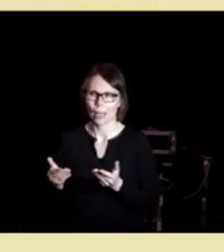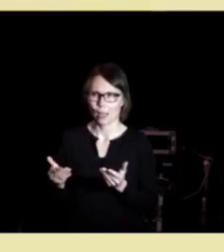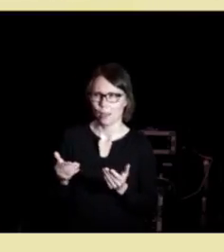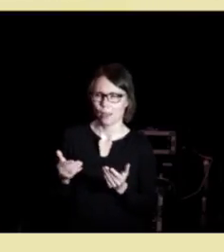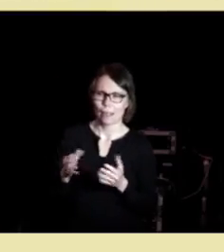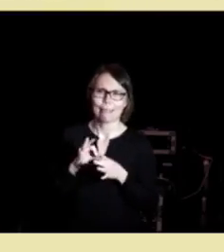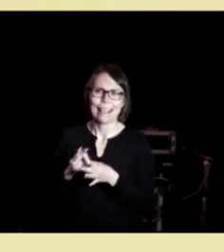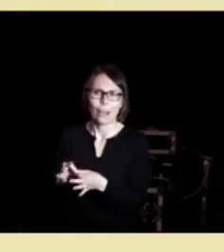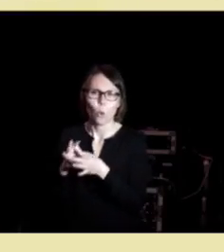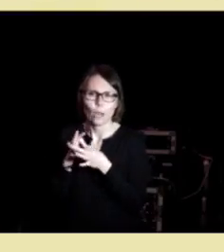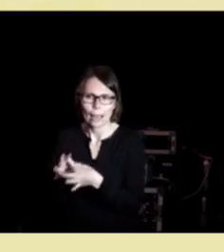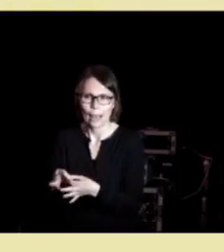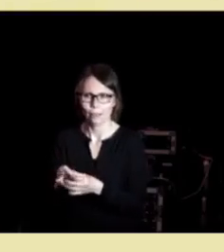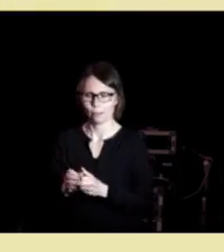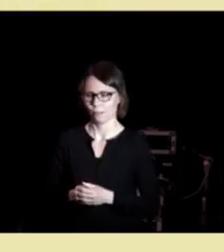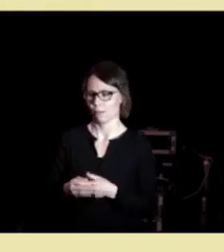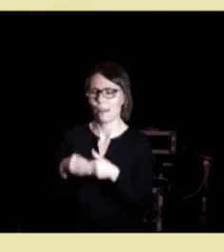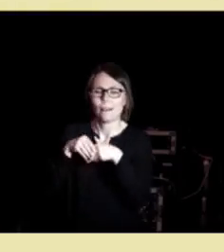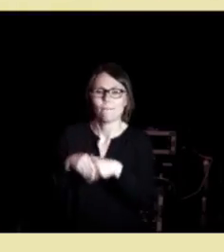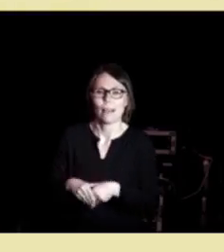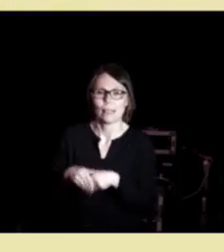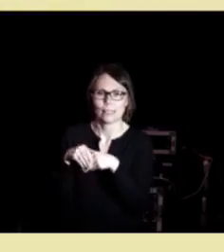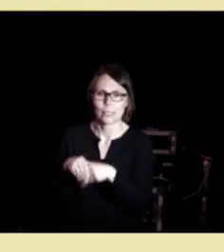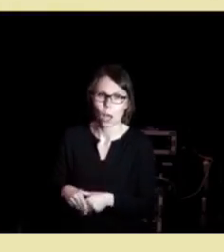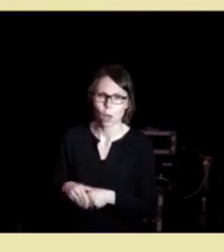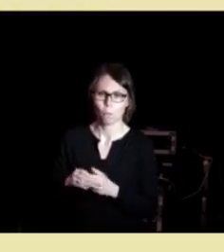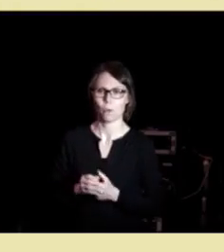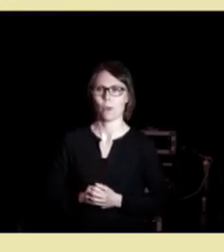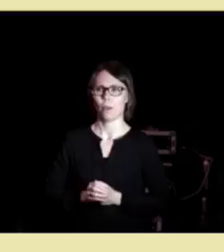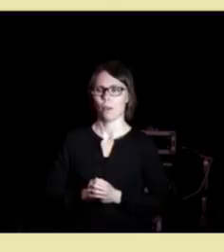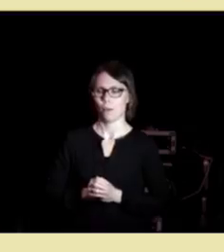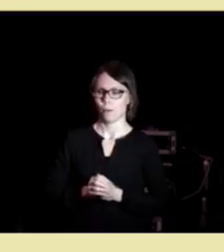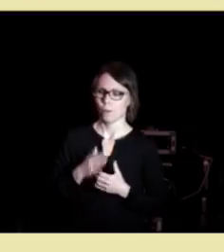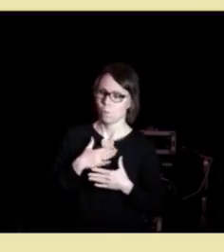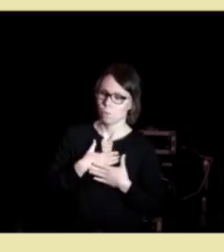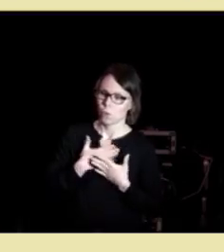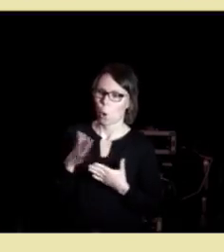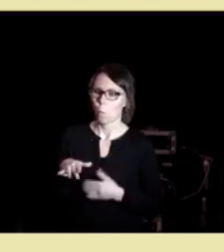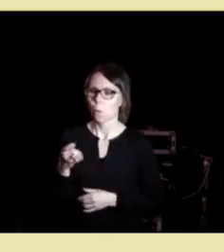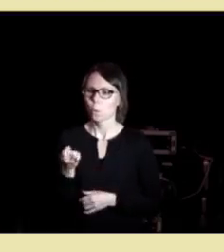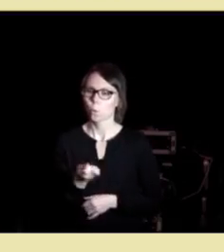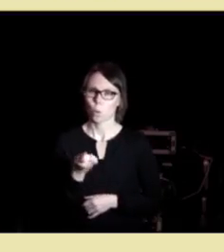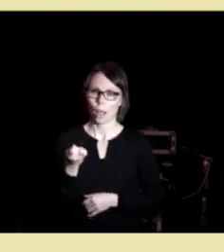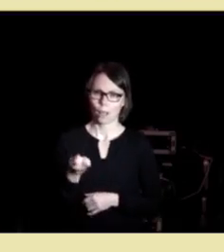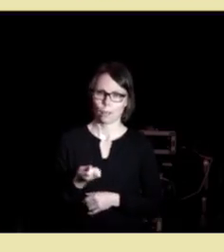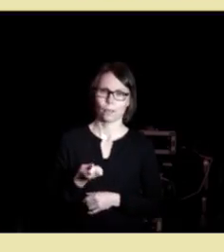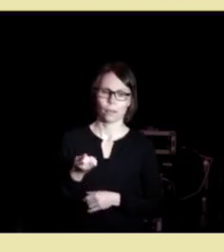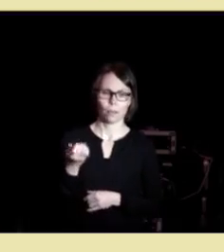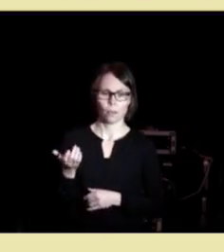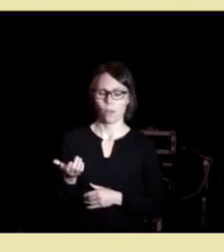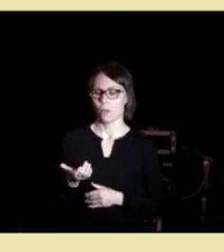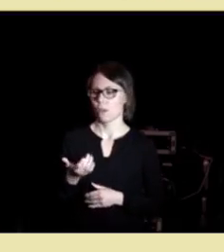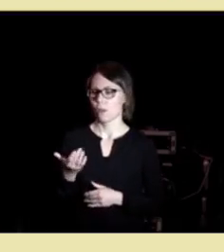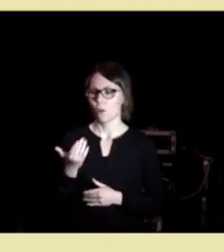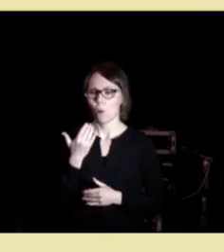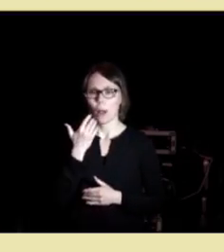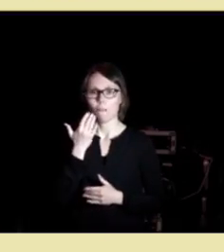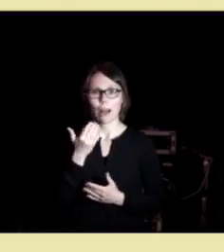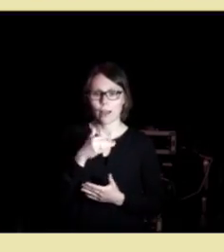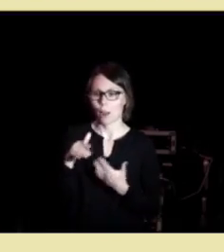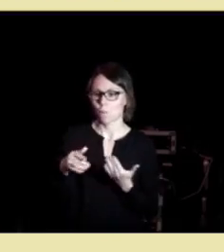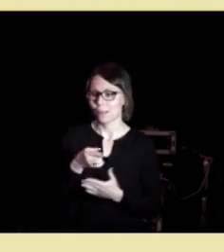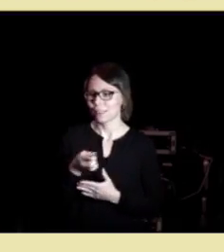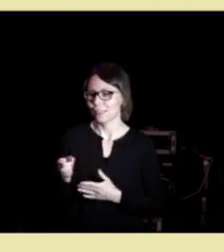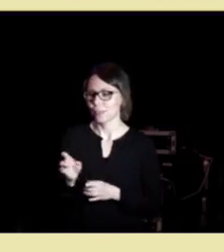seg om tilhørighet, vennskap, det å bry seg om noen og være blant dem